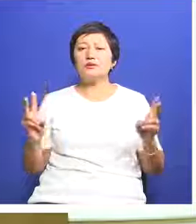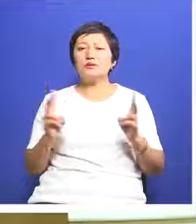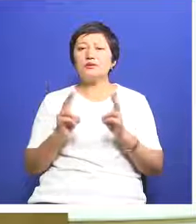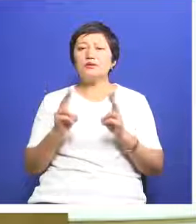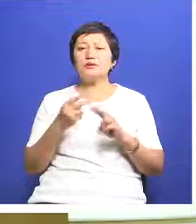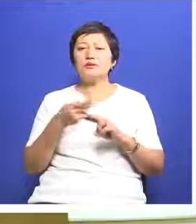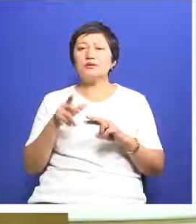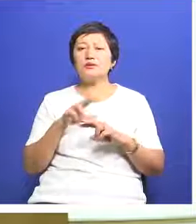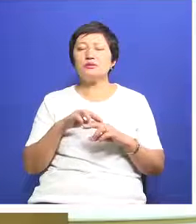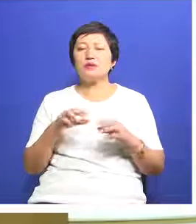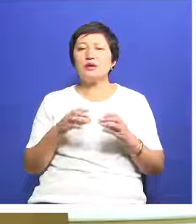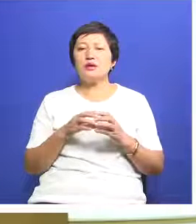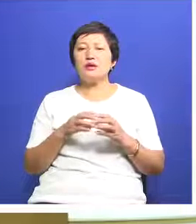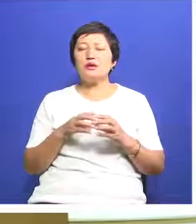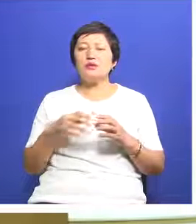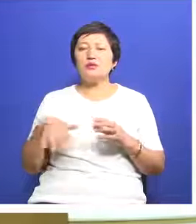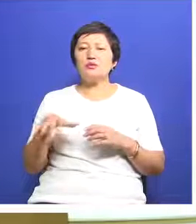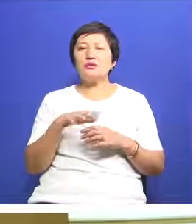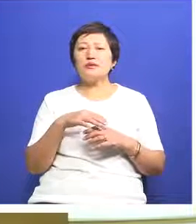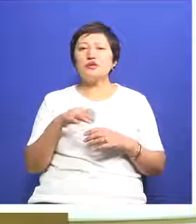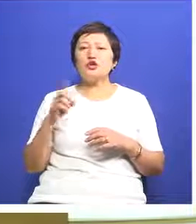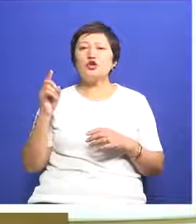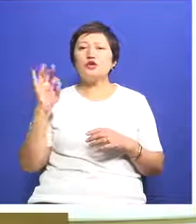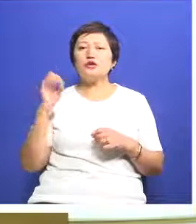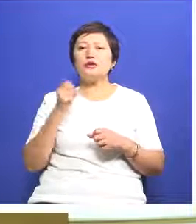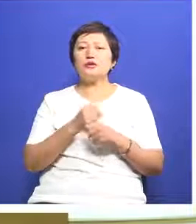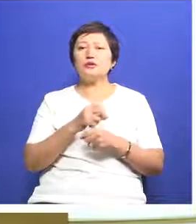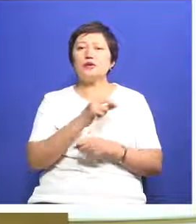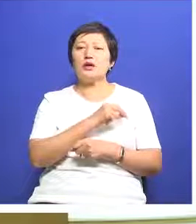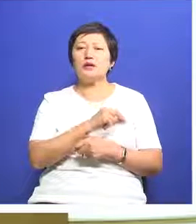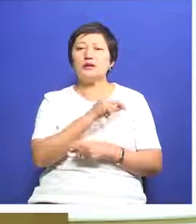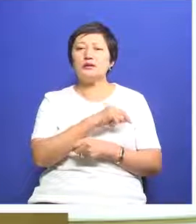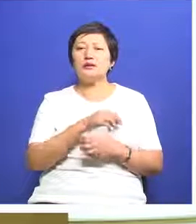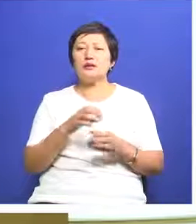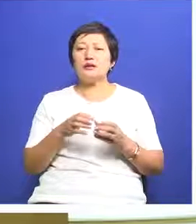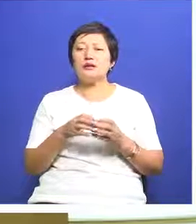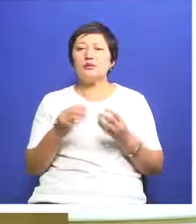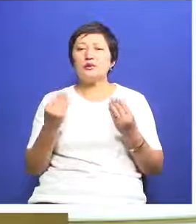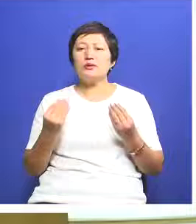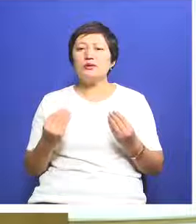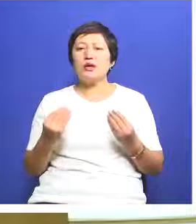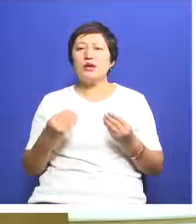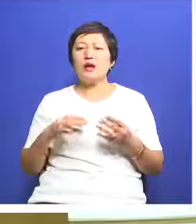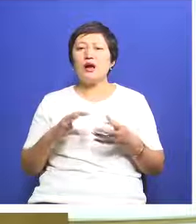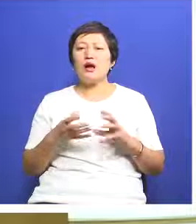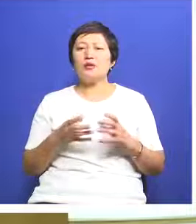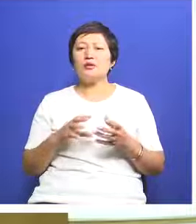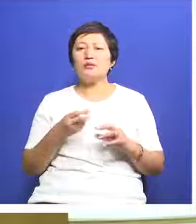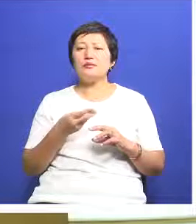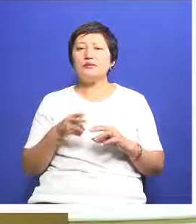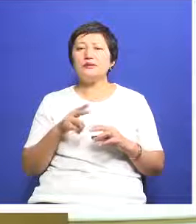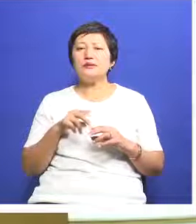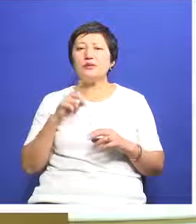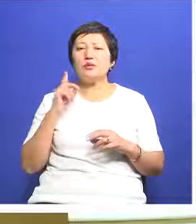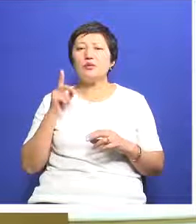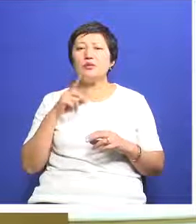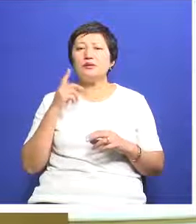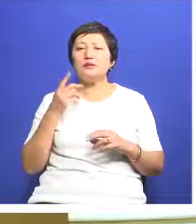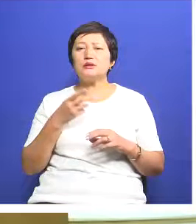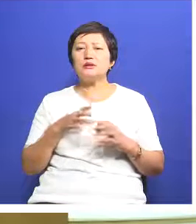өткөзүп, соларды үгүт-насихат жумуштарын жүргүзүүнүн аркасында бүгүнкү таңда ауылыбыз көк